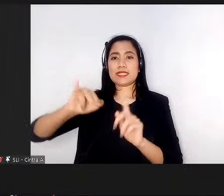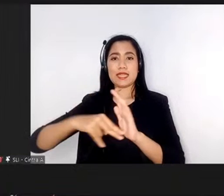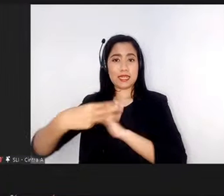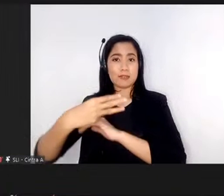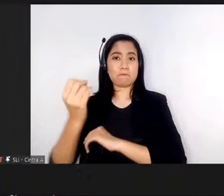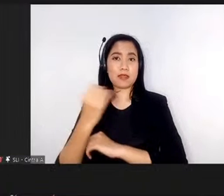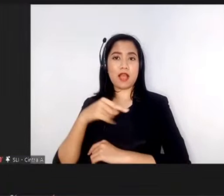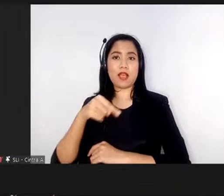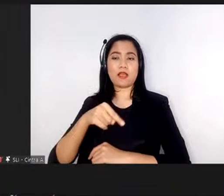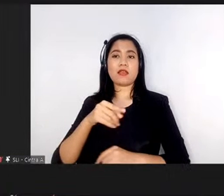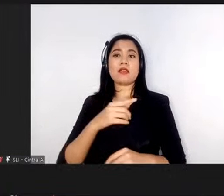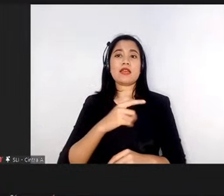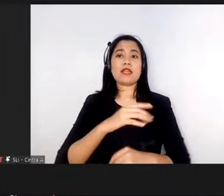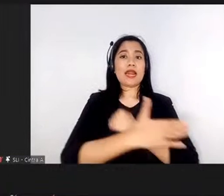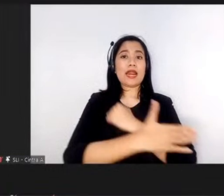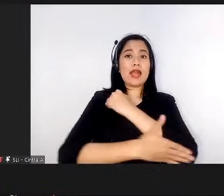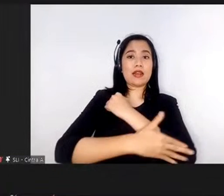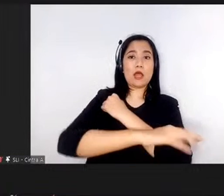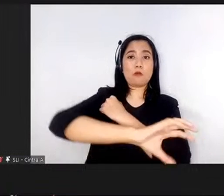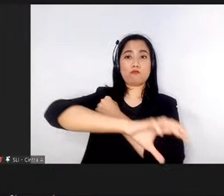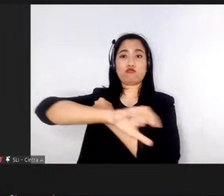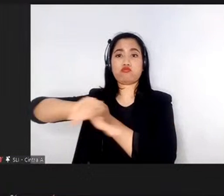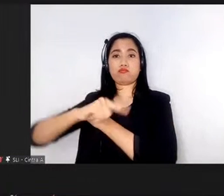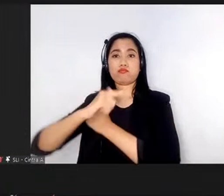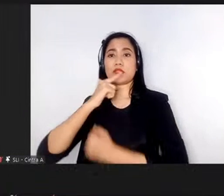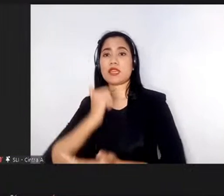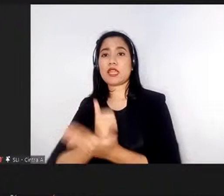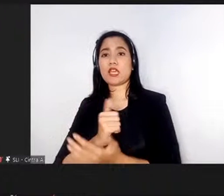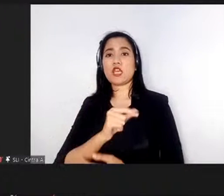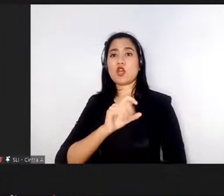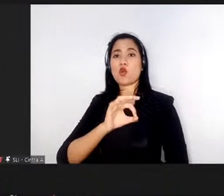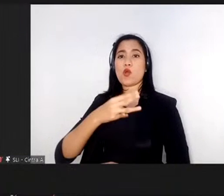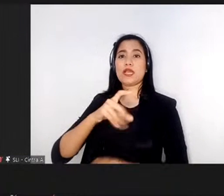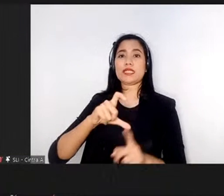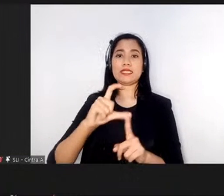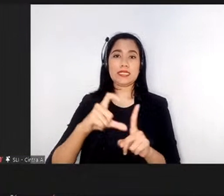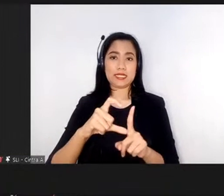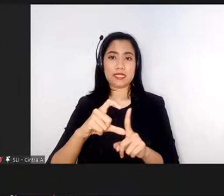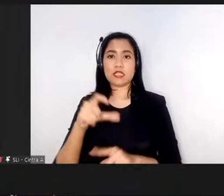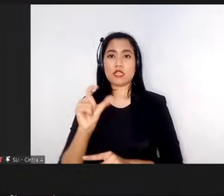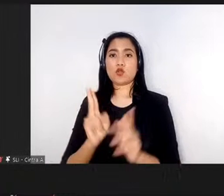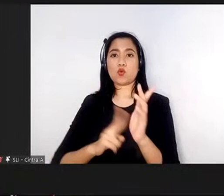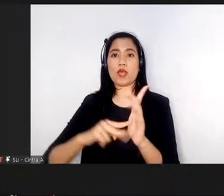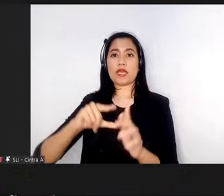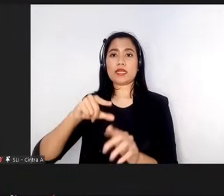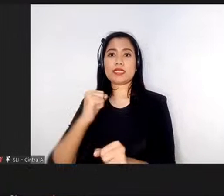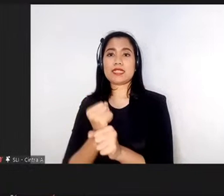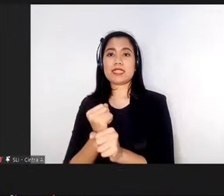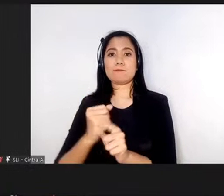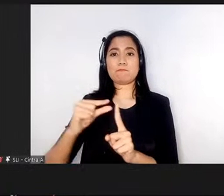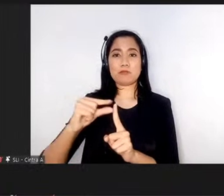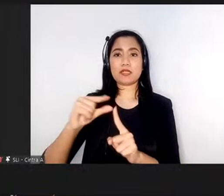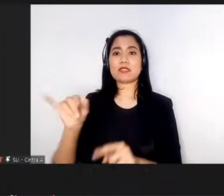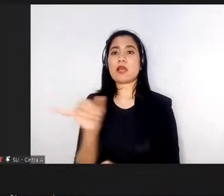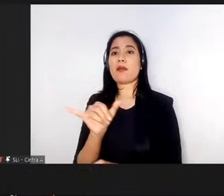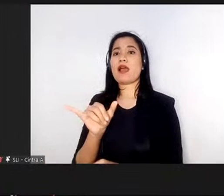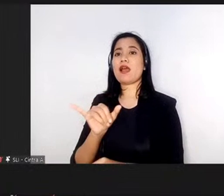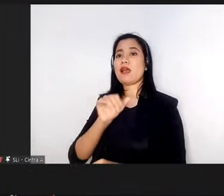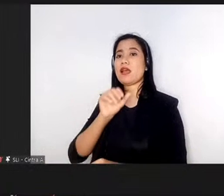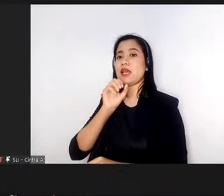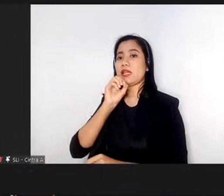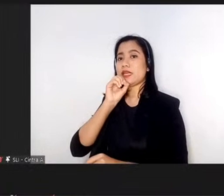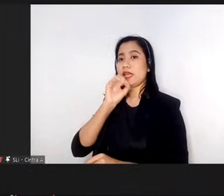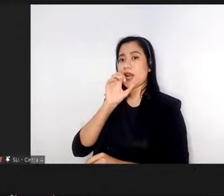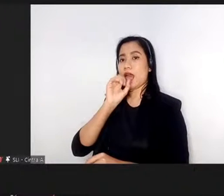menjalankan tiga hal cdp dan deklarasi Ilo sekaligus dan ini bukan menjadi pilihan semuanya